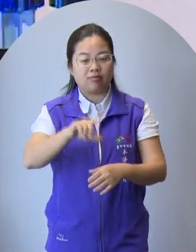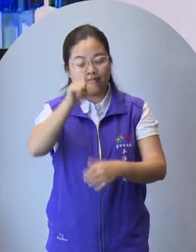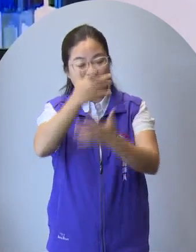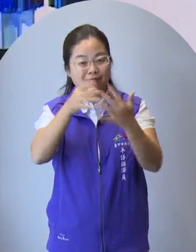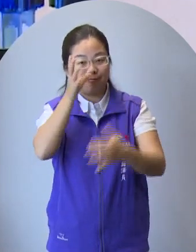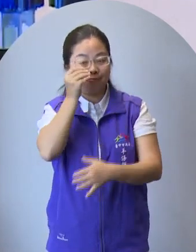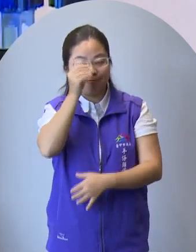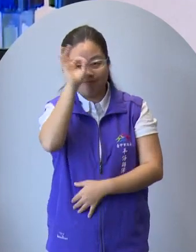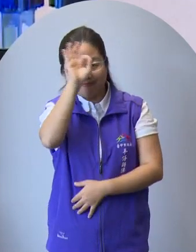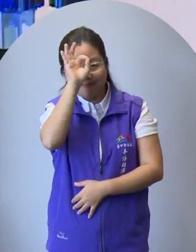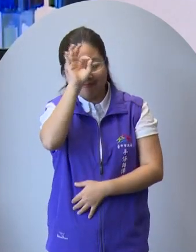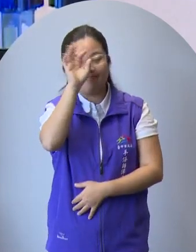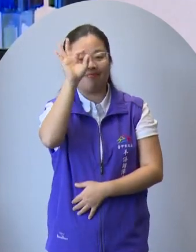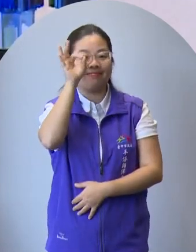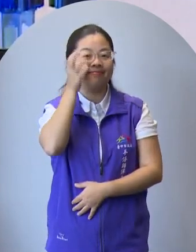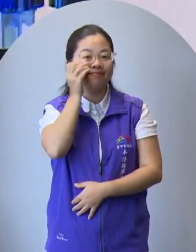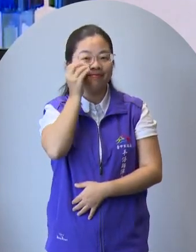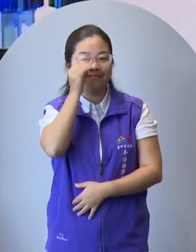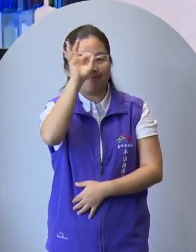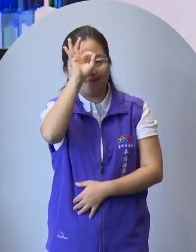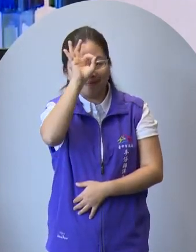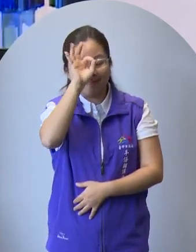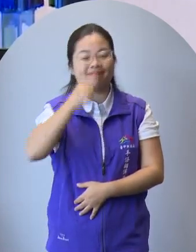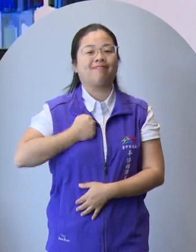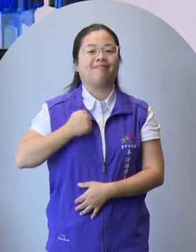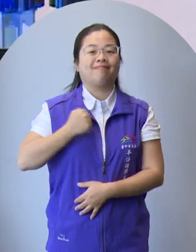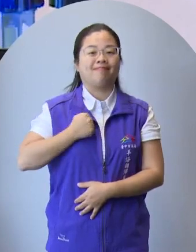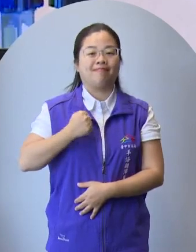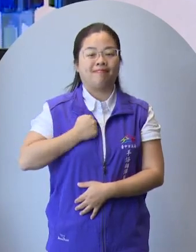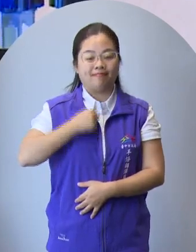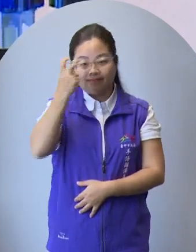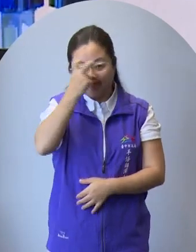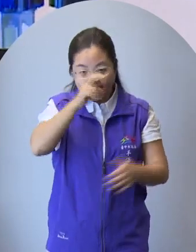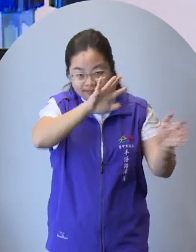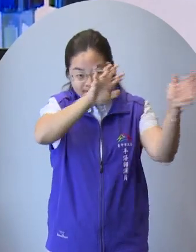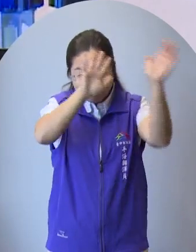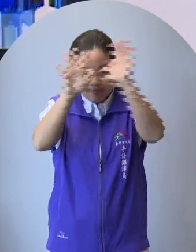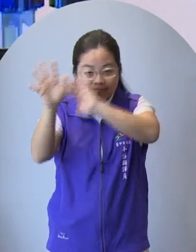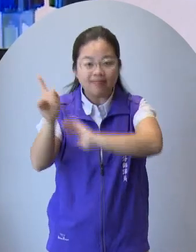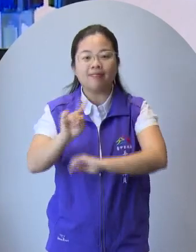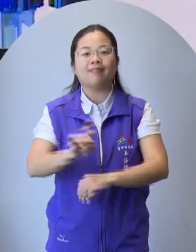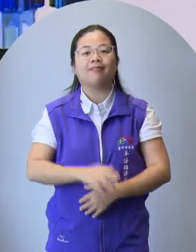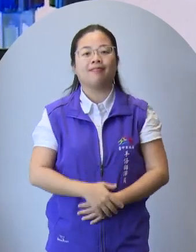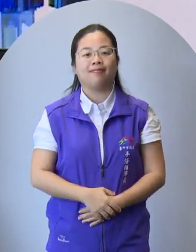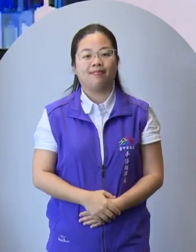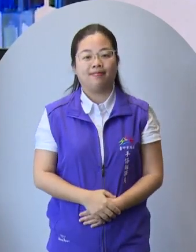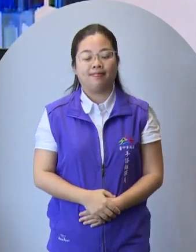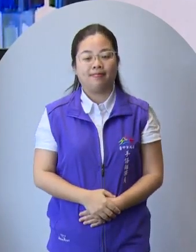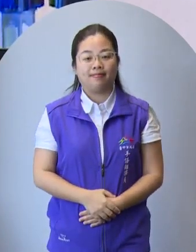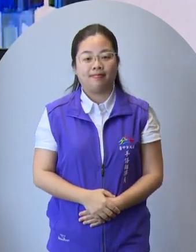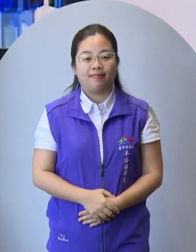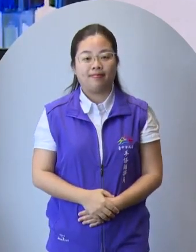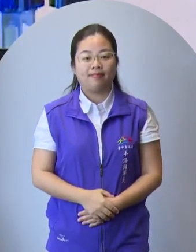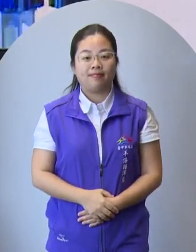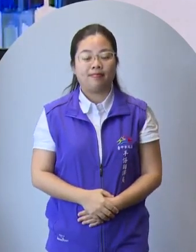哈，所以大家可以上去了解，上去了解最近的这个食品检验的情形。当然，如果有检测